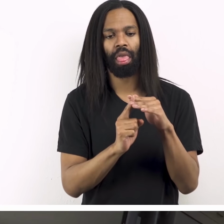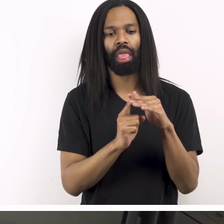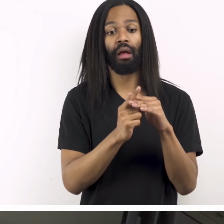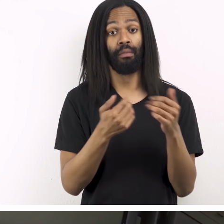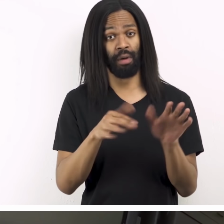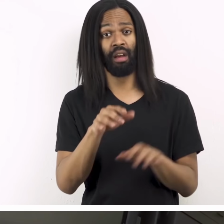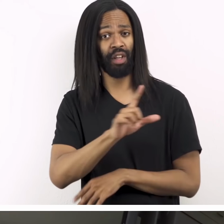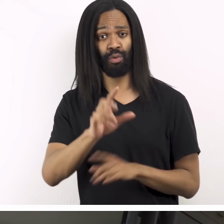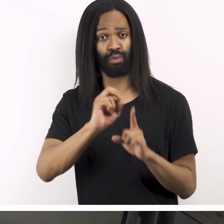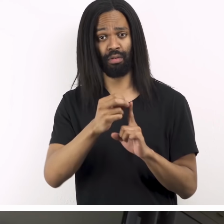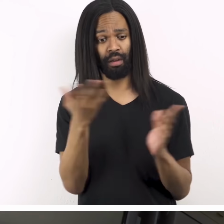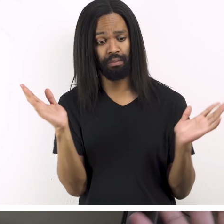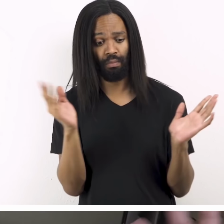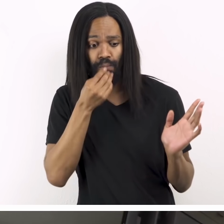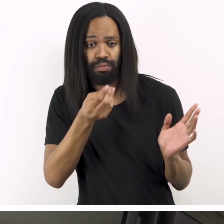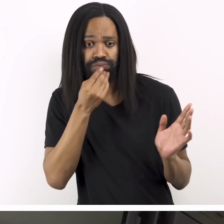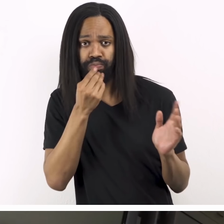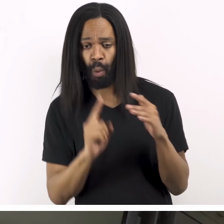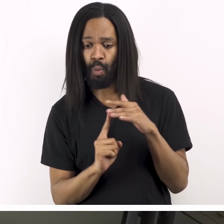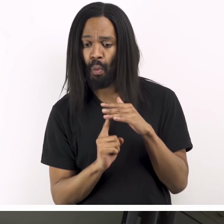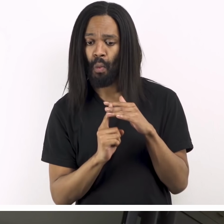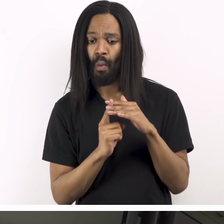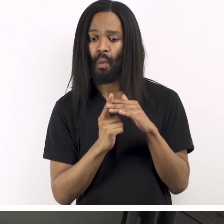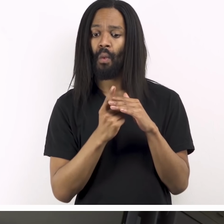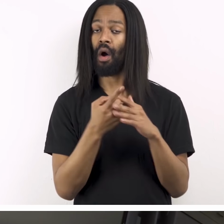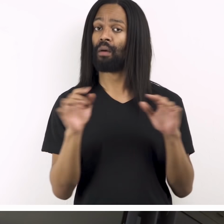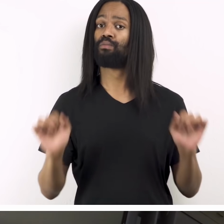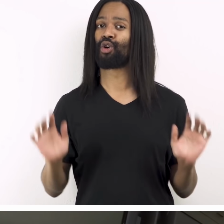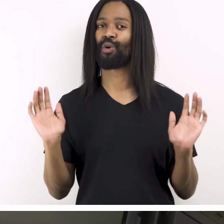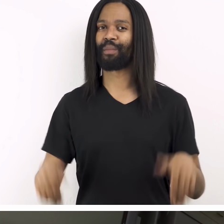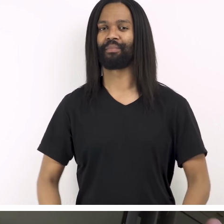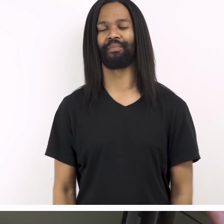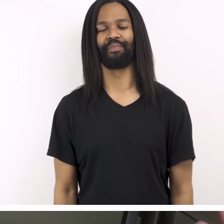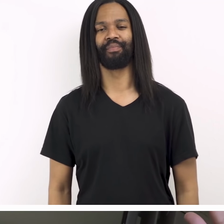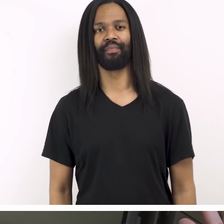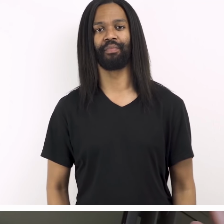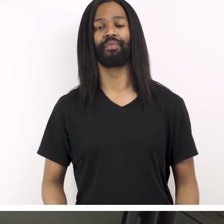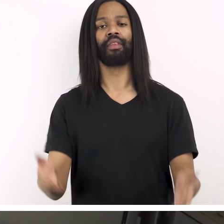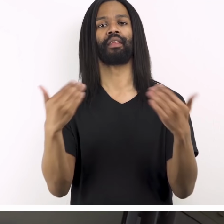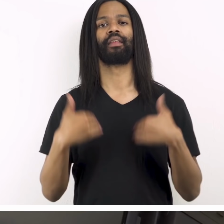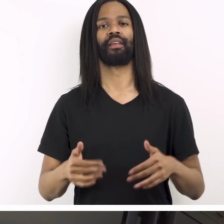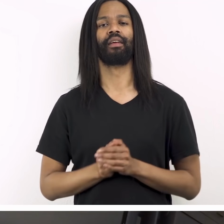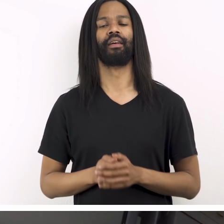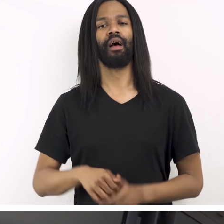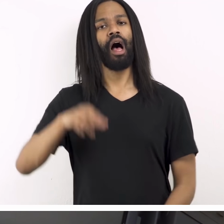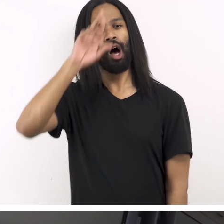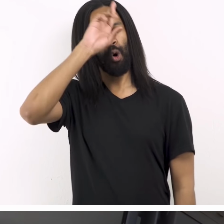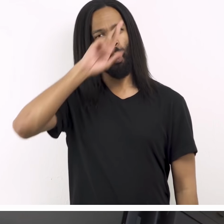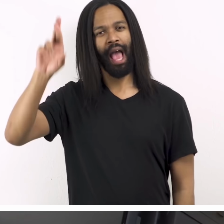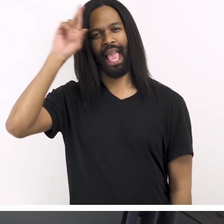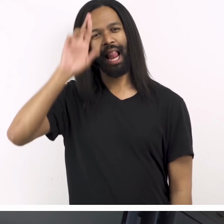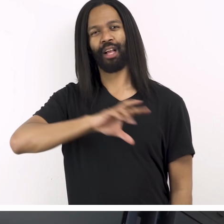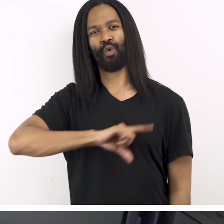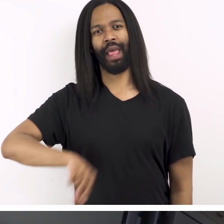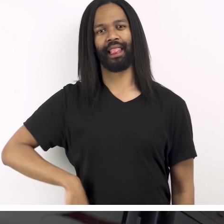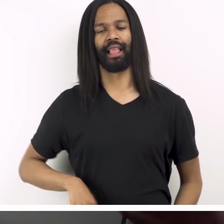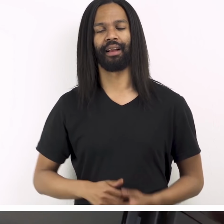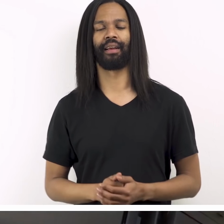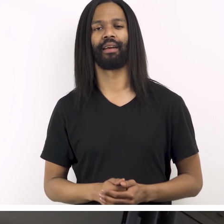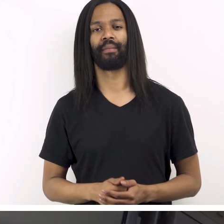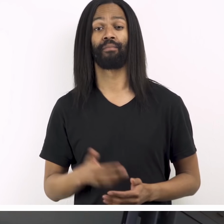qu'à 22 degrés, ces philodendrons, ils poussent très, très bien aussi. Ensuite, on a le Royal Queen, ça je vous l'avais déjà montré dans une